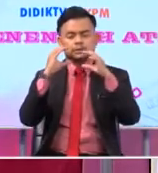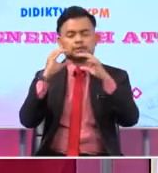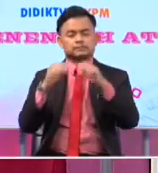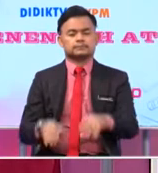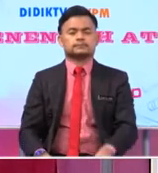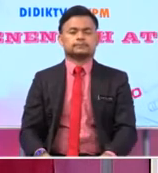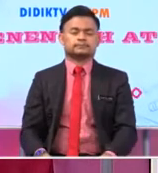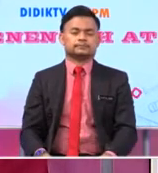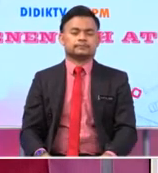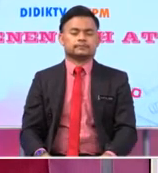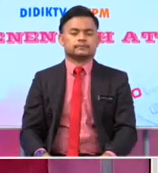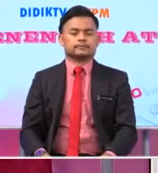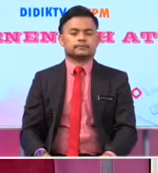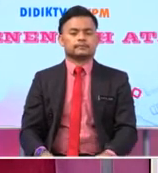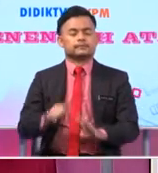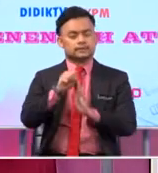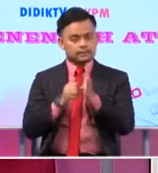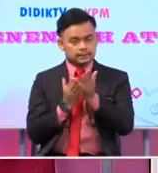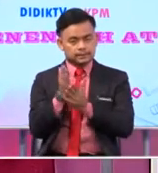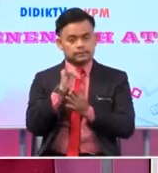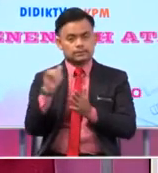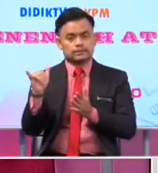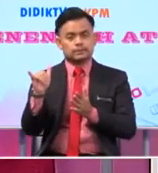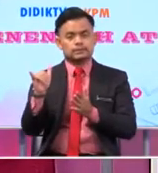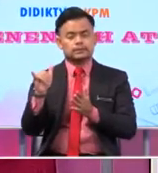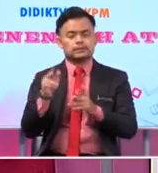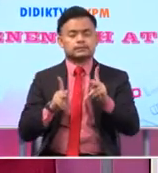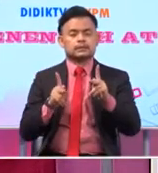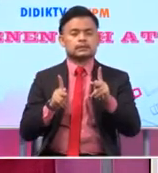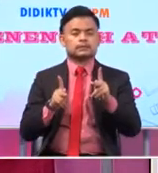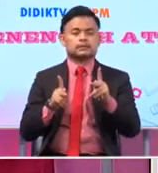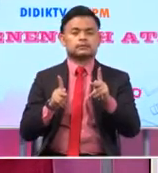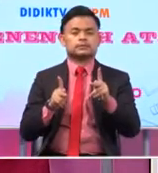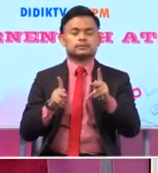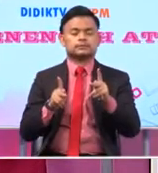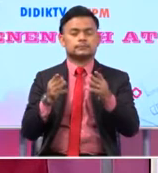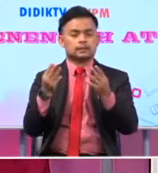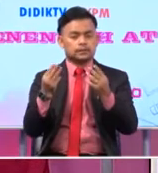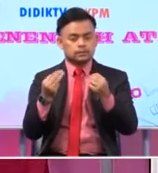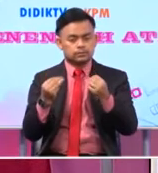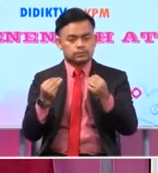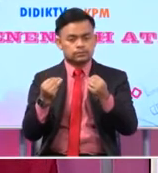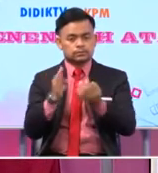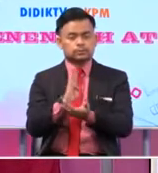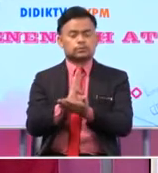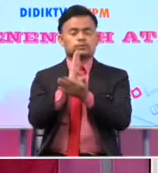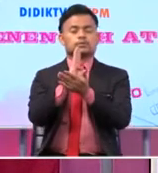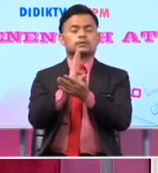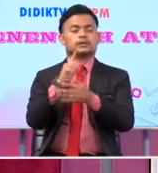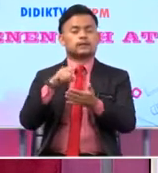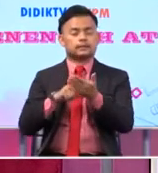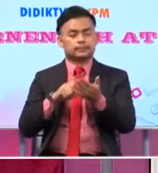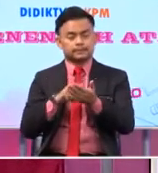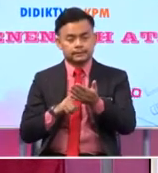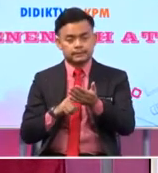ikhlas Oke kita kweni bukan waktu Senang Jadi rakena waktu susah Boy kita kena